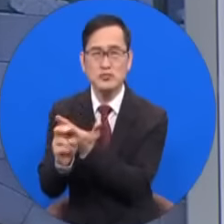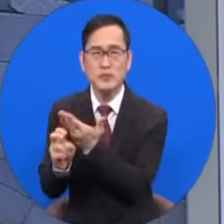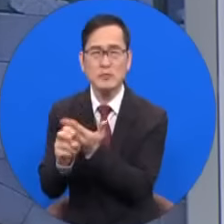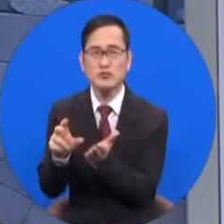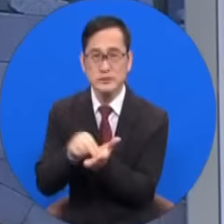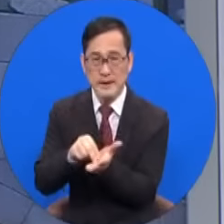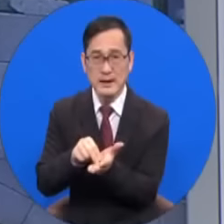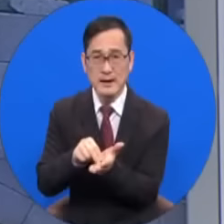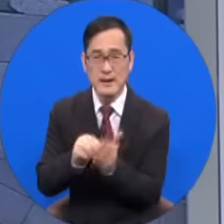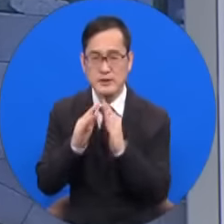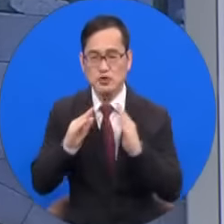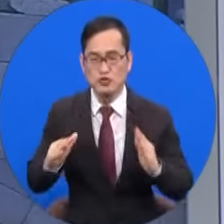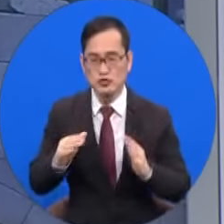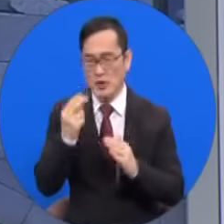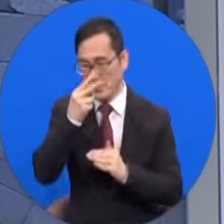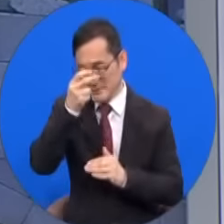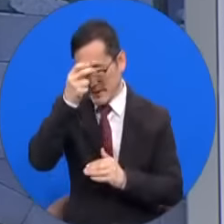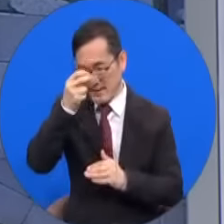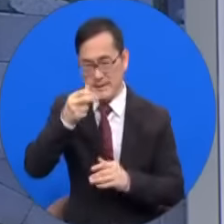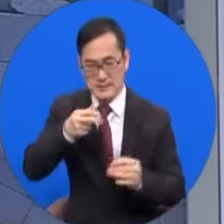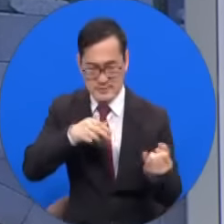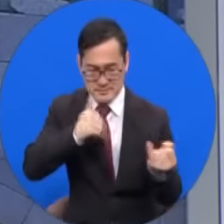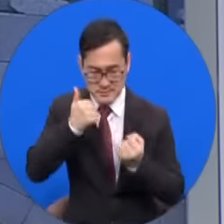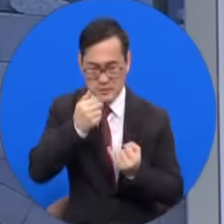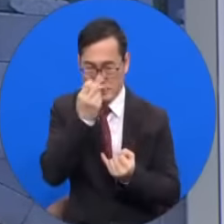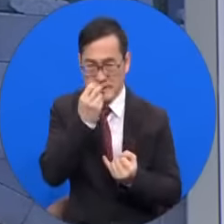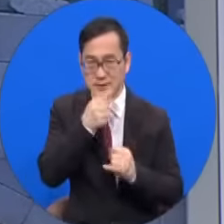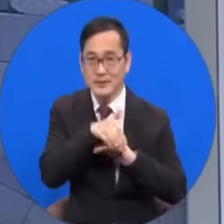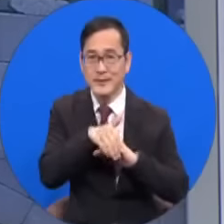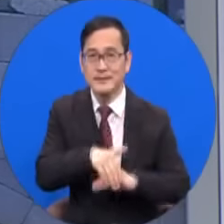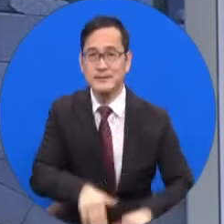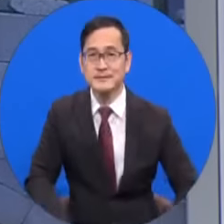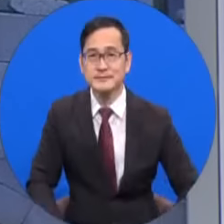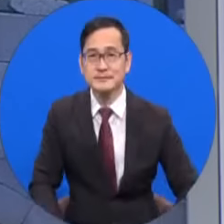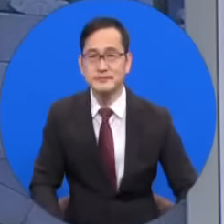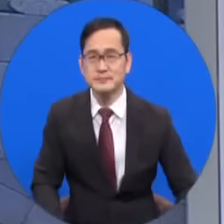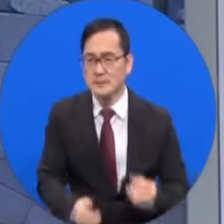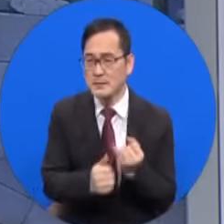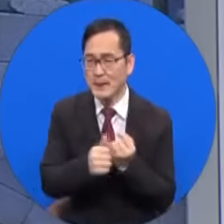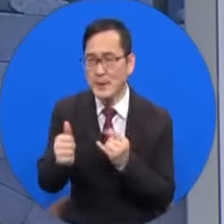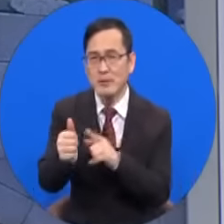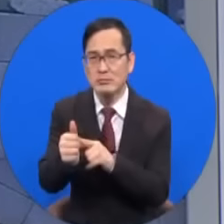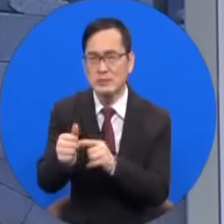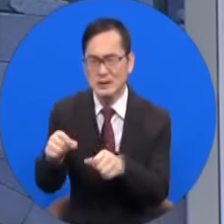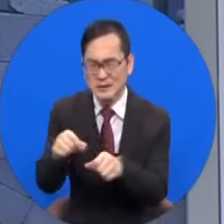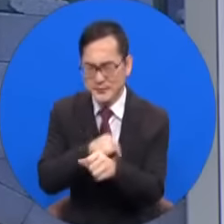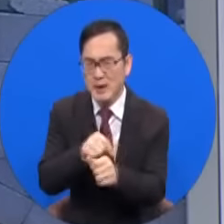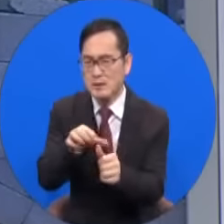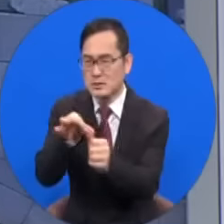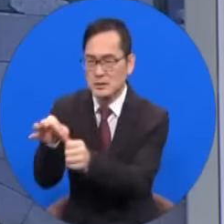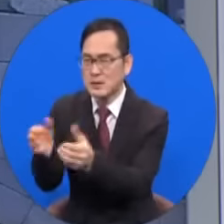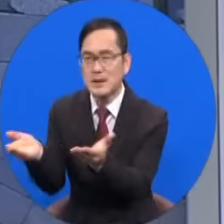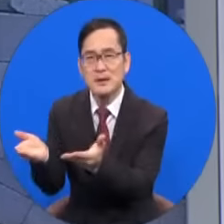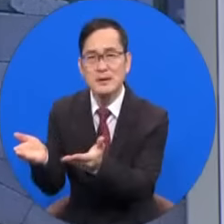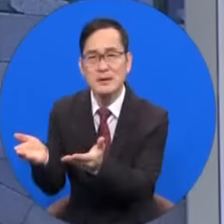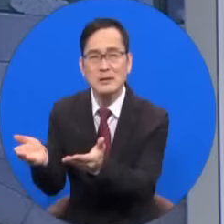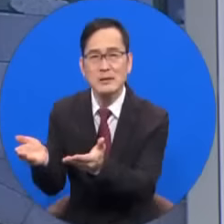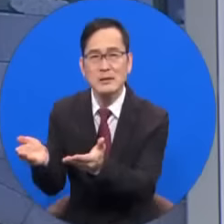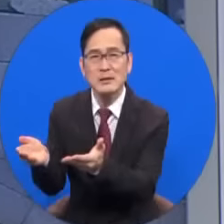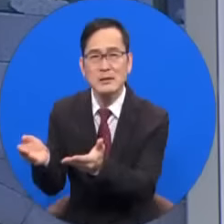중인데 곧 참고 이신 분으로 부른다는 거예요 그런데 정지 변호사님이 전남편을 특혜로 채용해 준 건 아니냐라는 것과